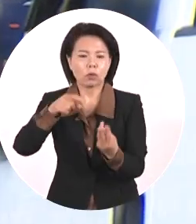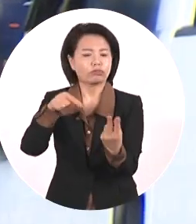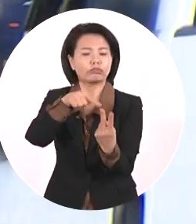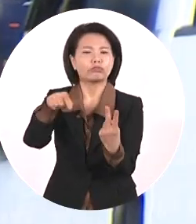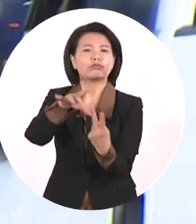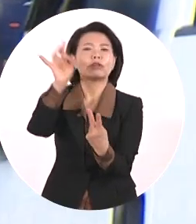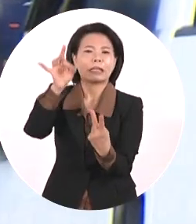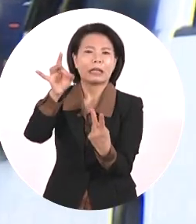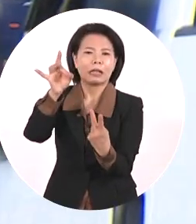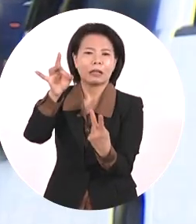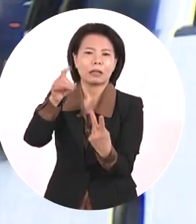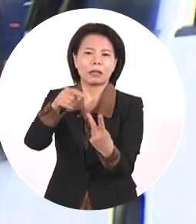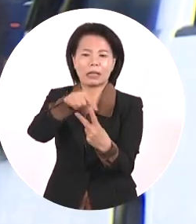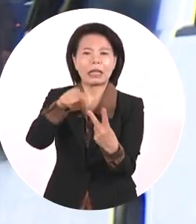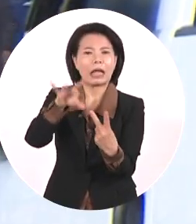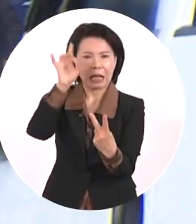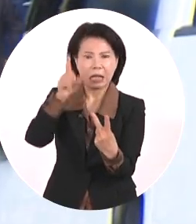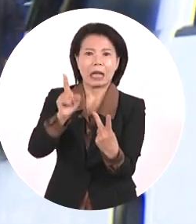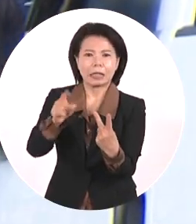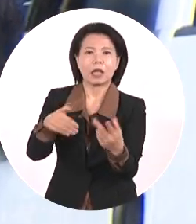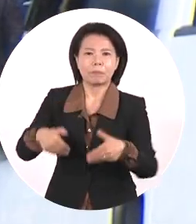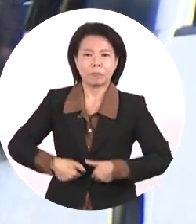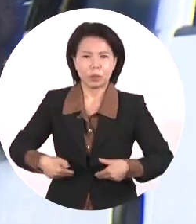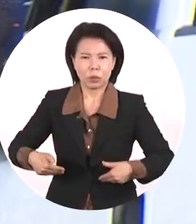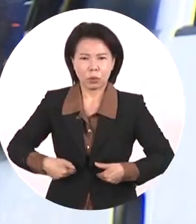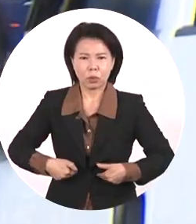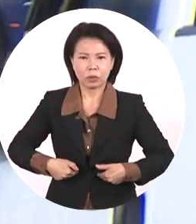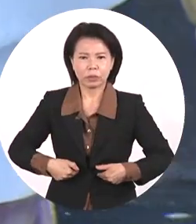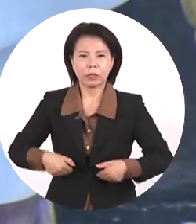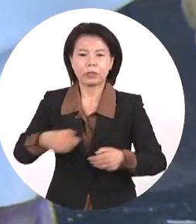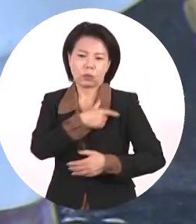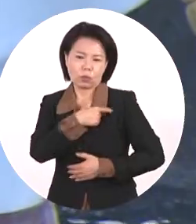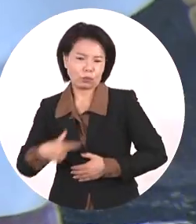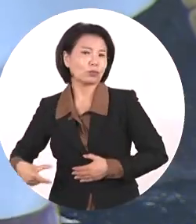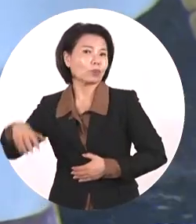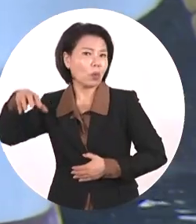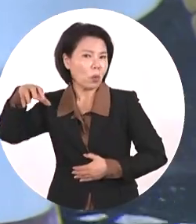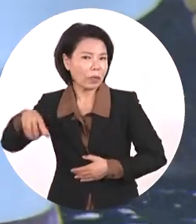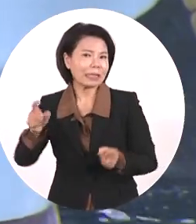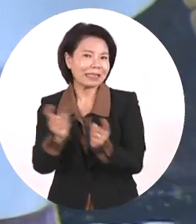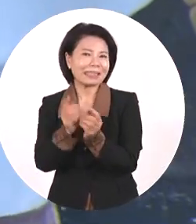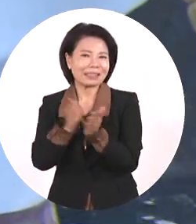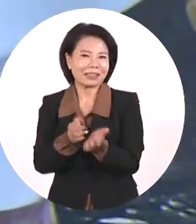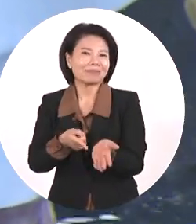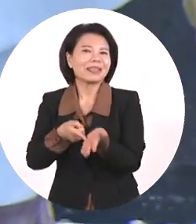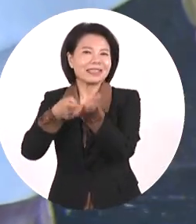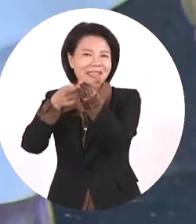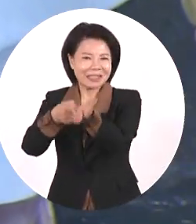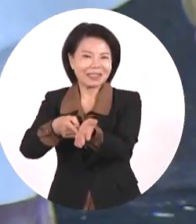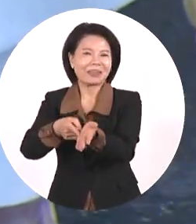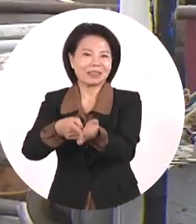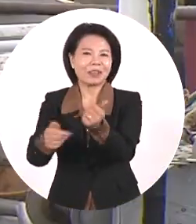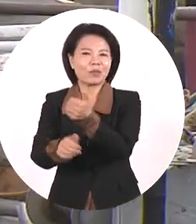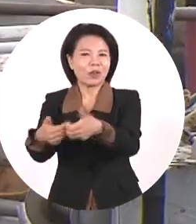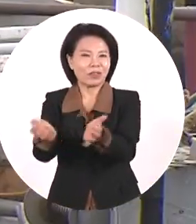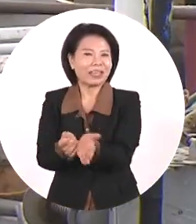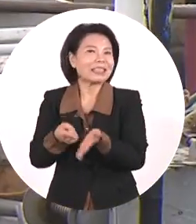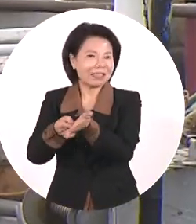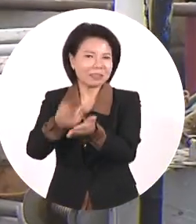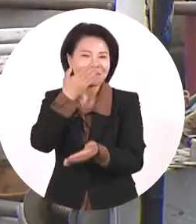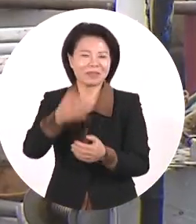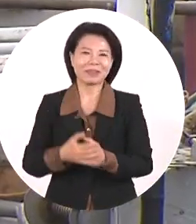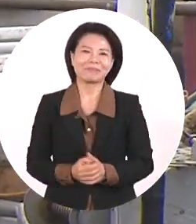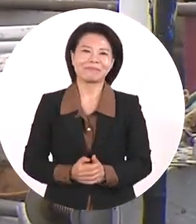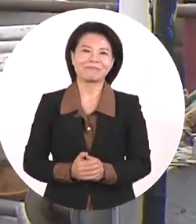불가하므로 하나를 선택해 신청해야 하는데요. 각 직불금은 해당 읍, 연, 동사무소나 운영위원회를